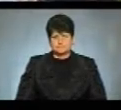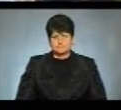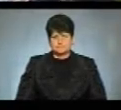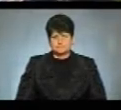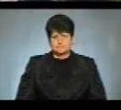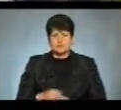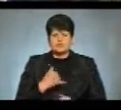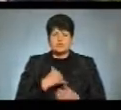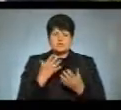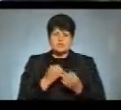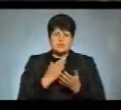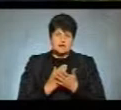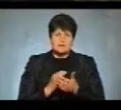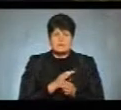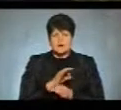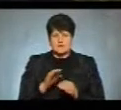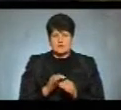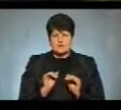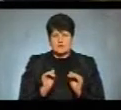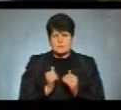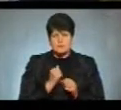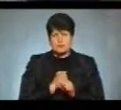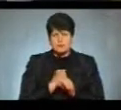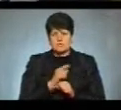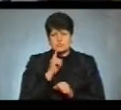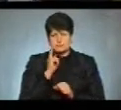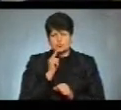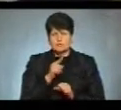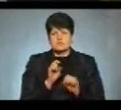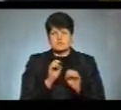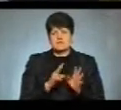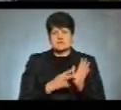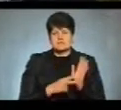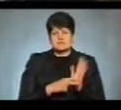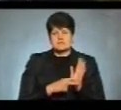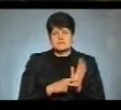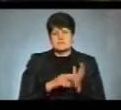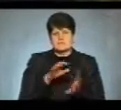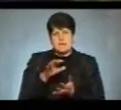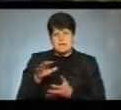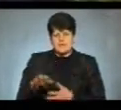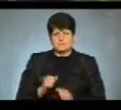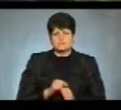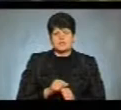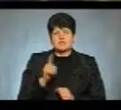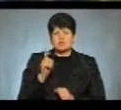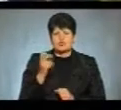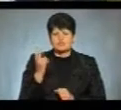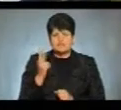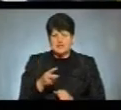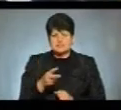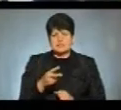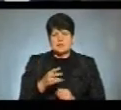У нас ще є проекти «Мобільна робота з молоддю», туди ми віддаємо 70 пакетів, 120 сюди на